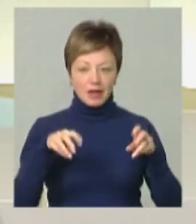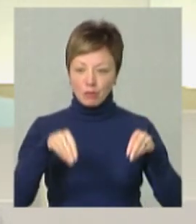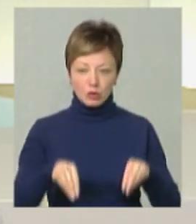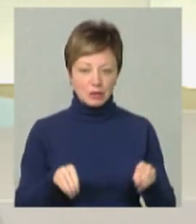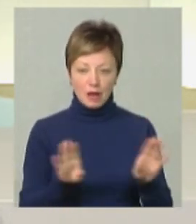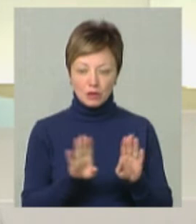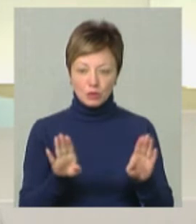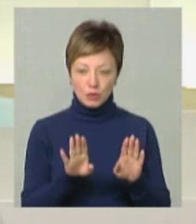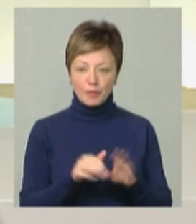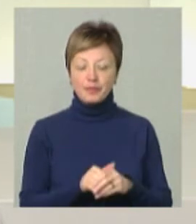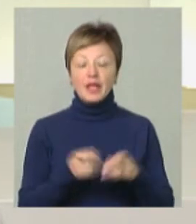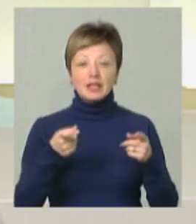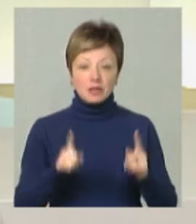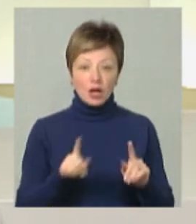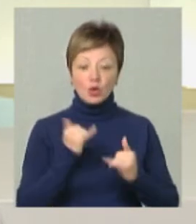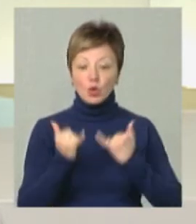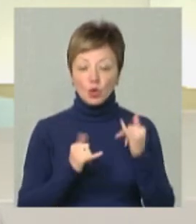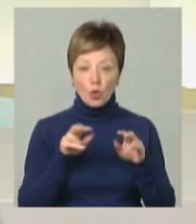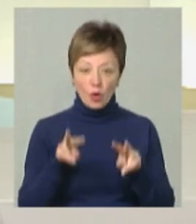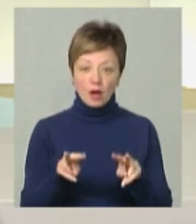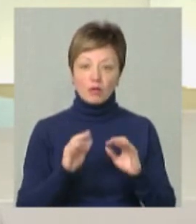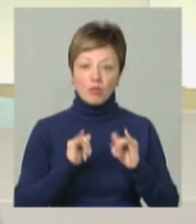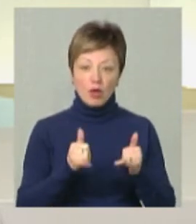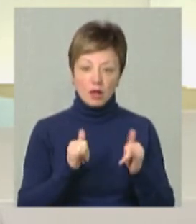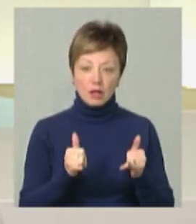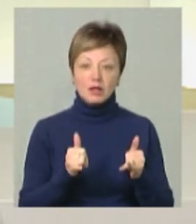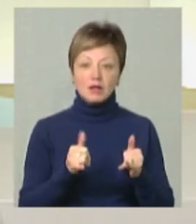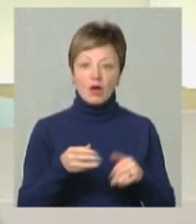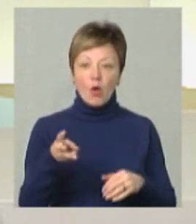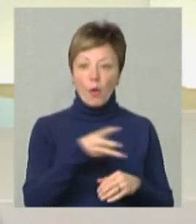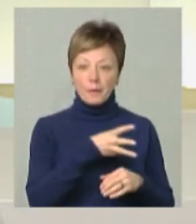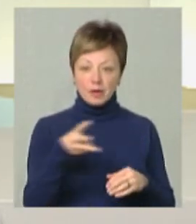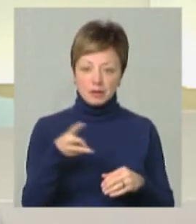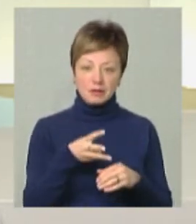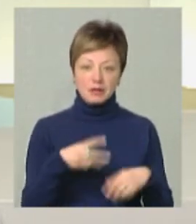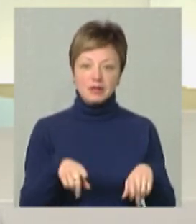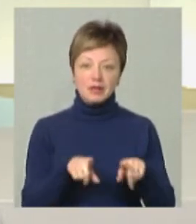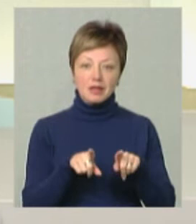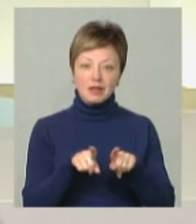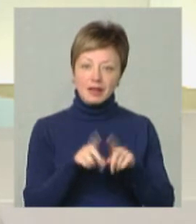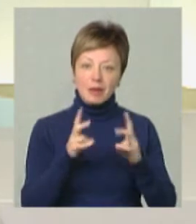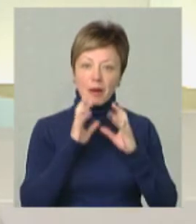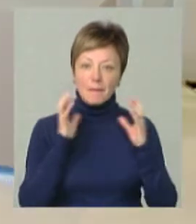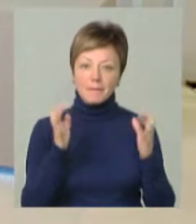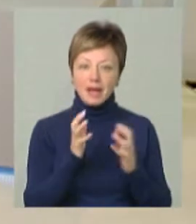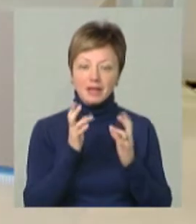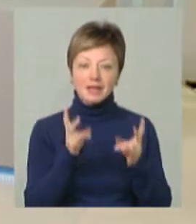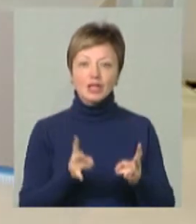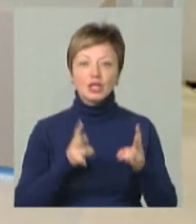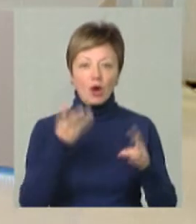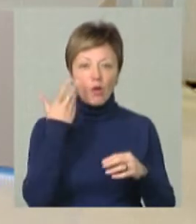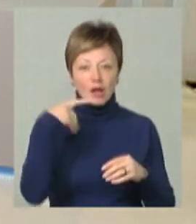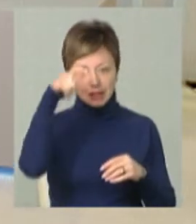посадкою у ґрунт. Звичайно, догляд, звичайно, полив, звичайно, оприскування. Ну, таку рослину треба берегти і ніжити, коли